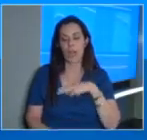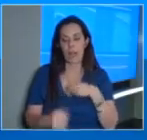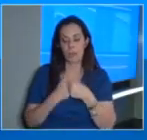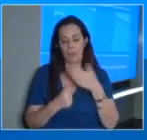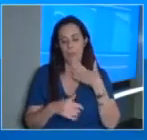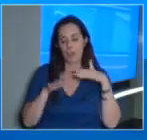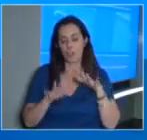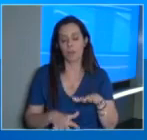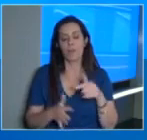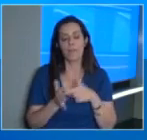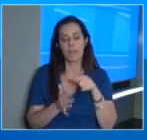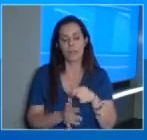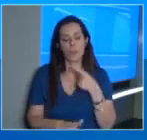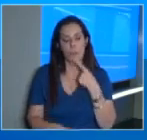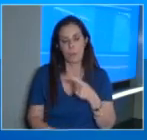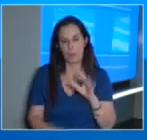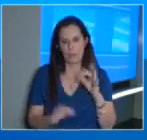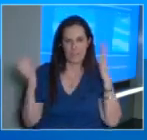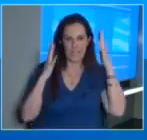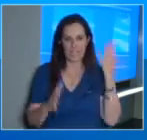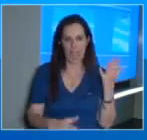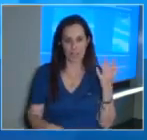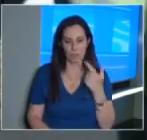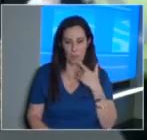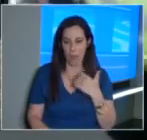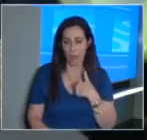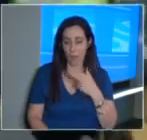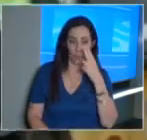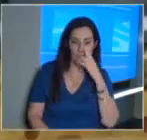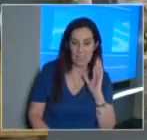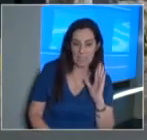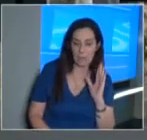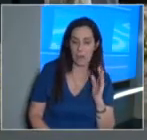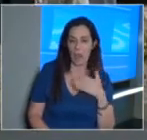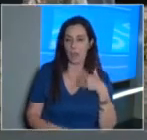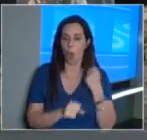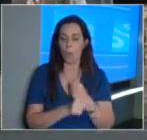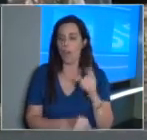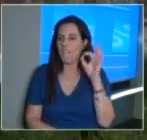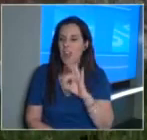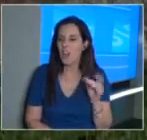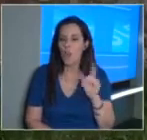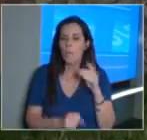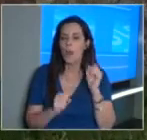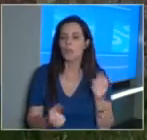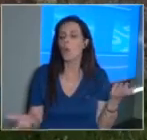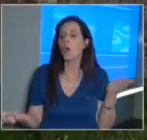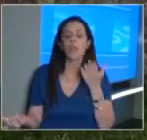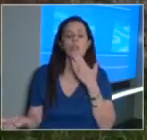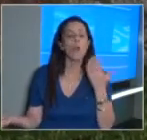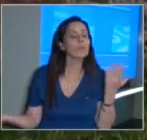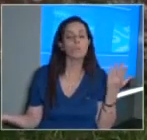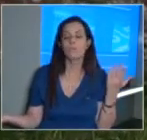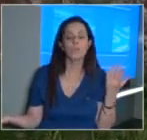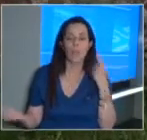המאבק באנטישמיות, ולכן זו אמירה די מזעזעת, כי היא אומרת, תראו, אנחנו מנסים, אנחנו פועלים, ועדיין לא בטוח ליהודי